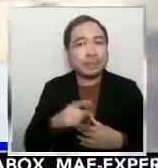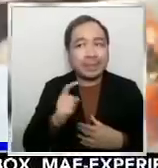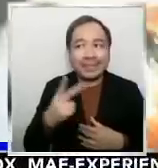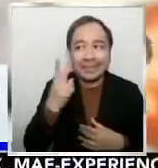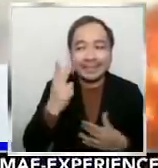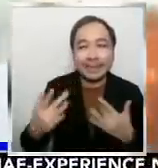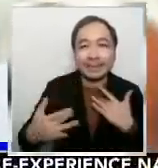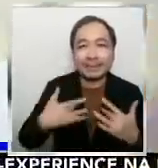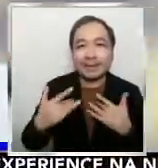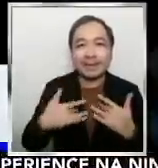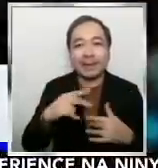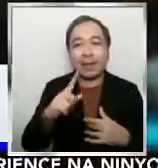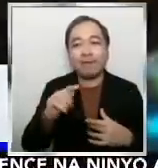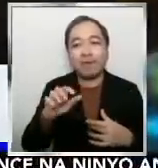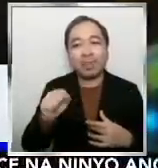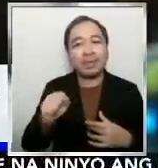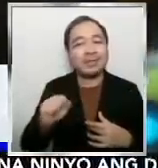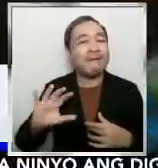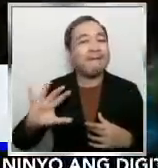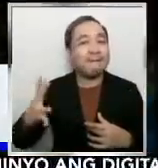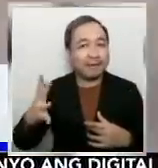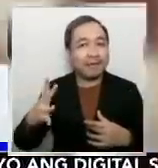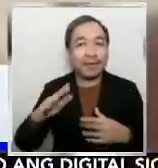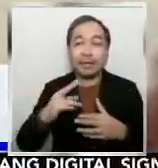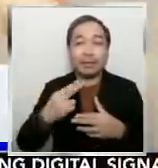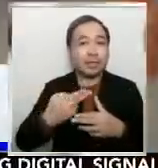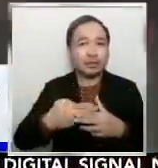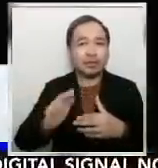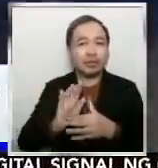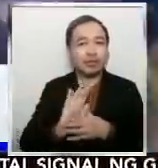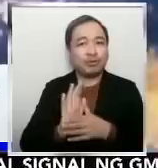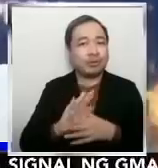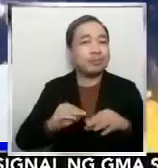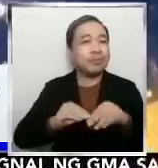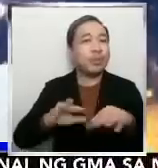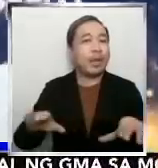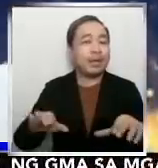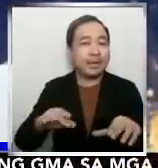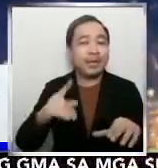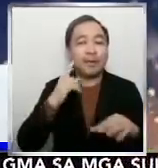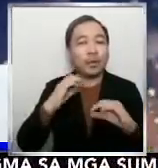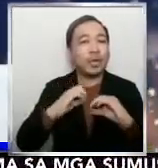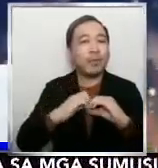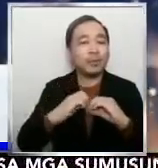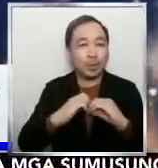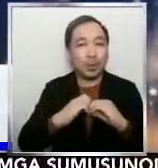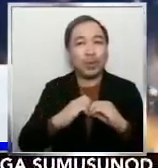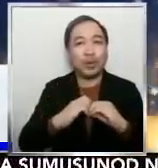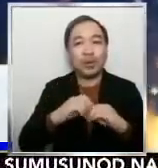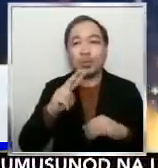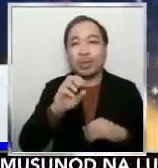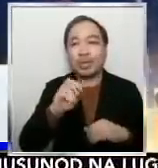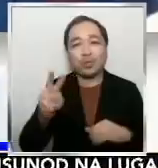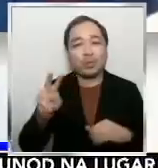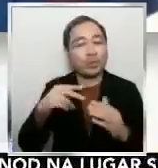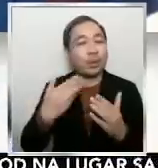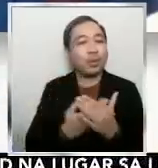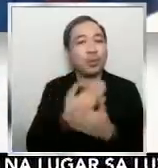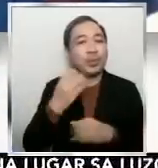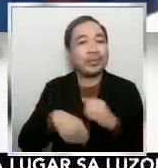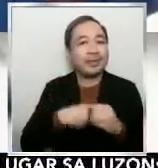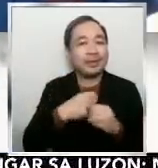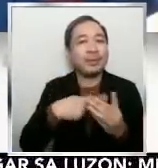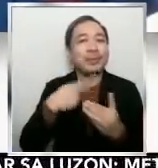Legacy featurette na ilalabas sa Kapuso Countdown to 2022, the GMA New Year Special. Pati rin po kami mga